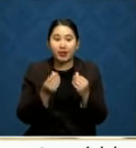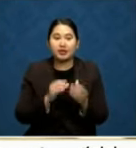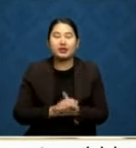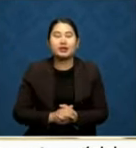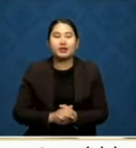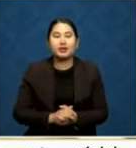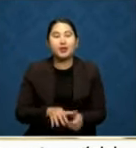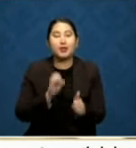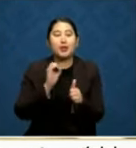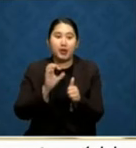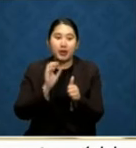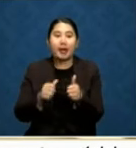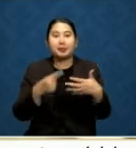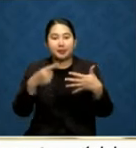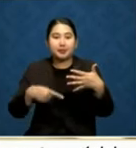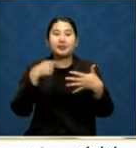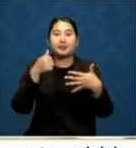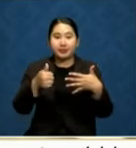เป็ข้อเสนิอทดีครับ